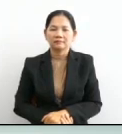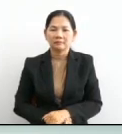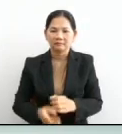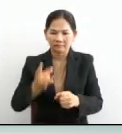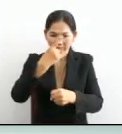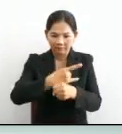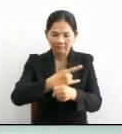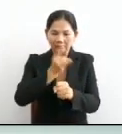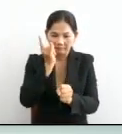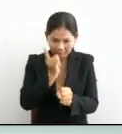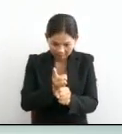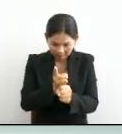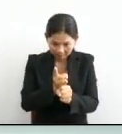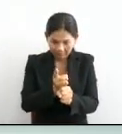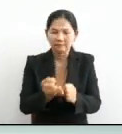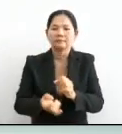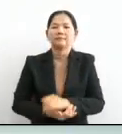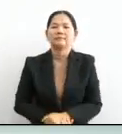mộc rô bò